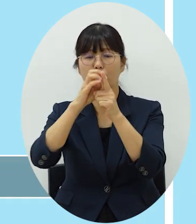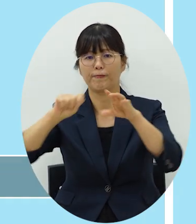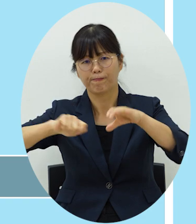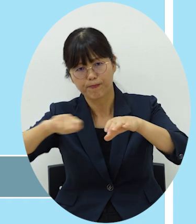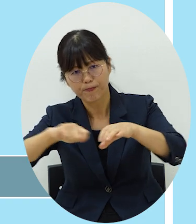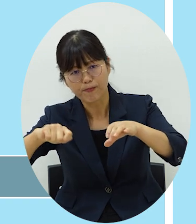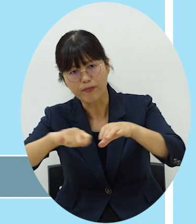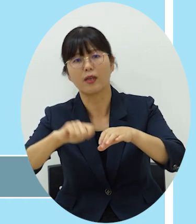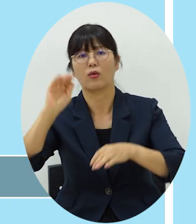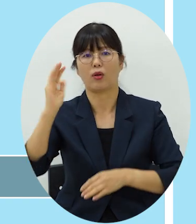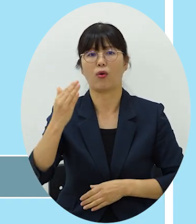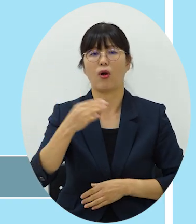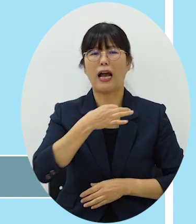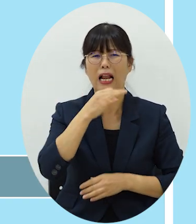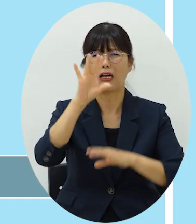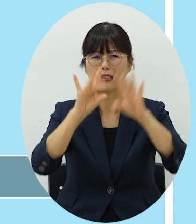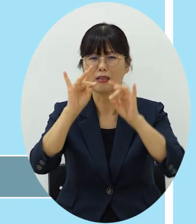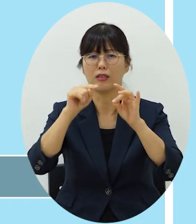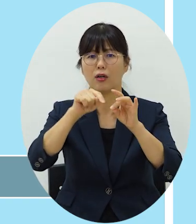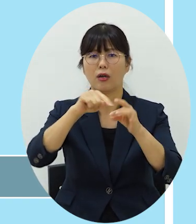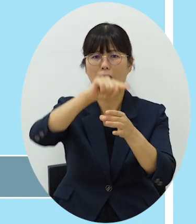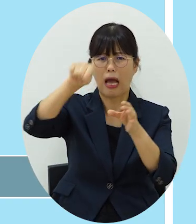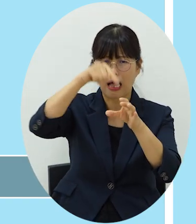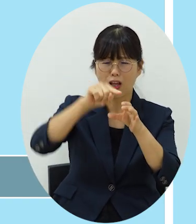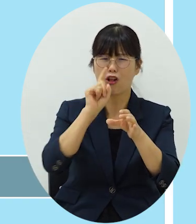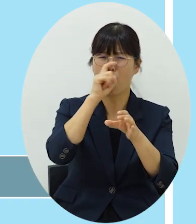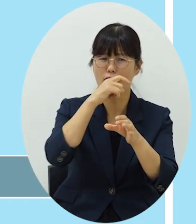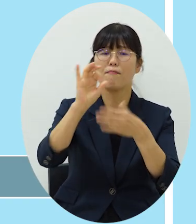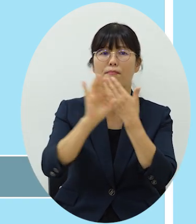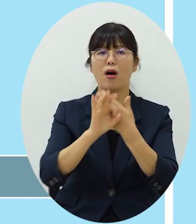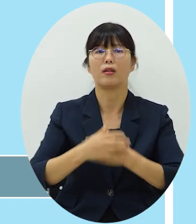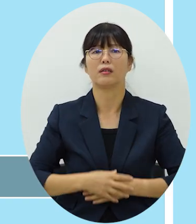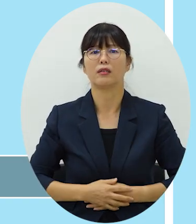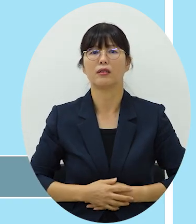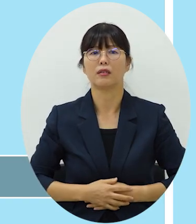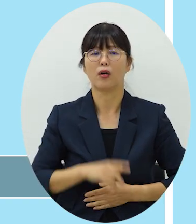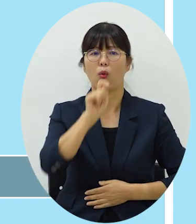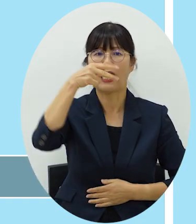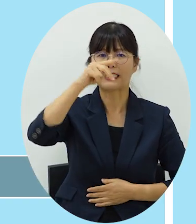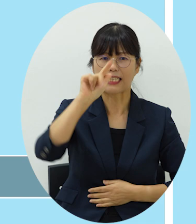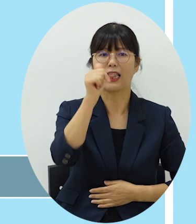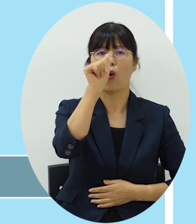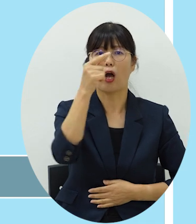세척솔로 닦습니다. 가래 등 분비물로 T튜브나 내관이 매우 더러우면